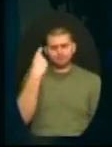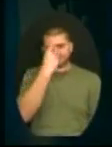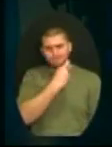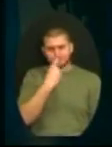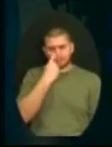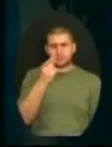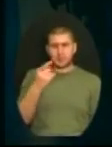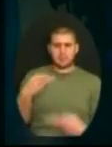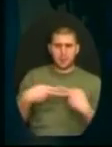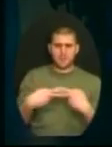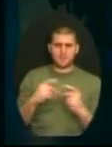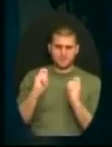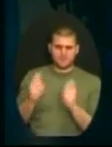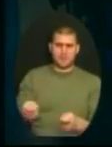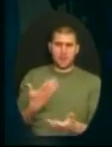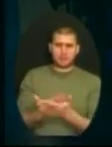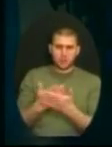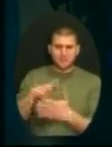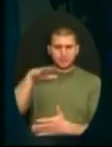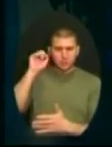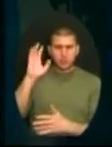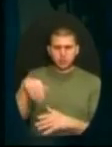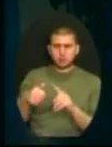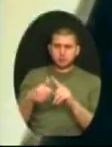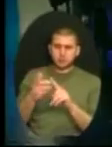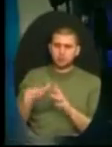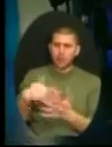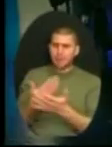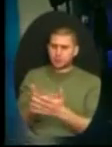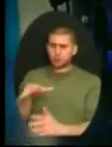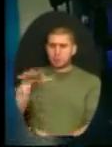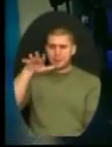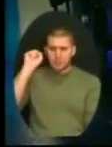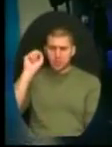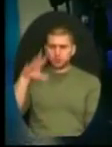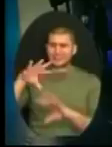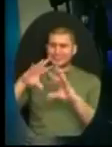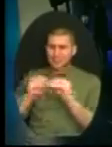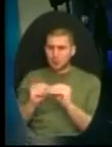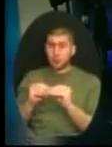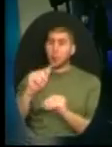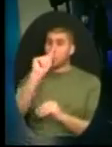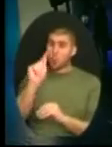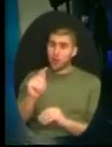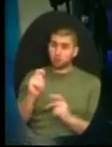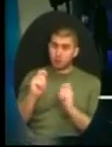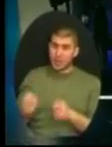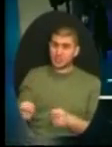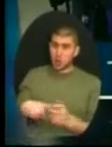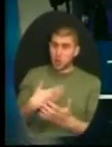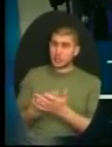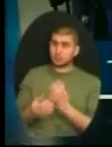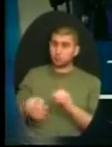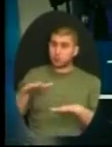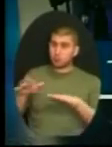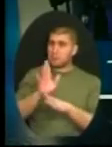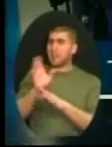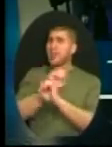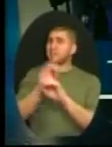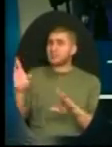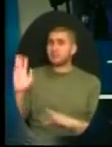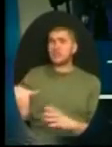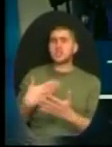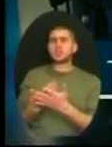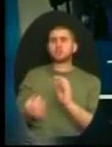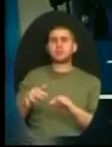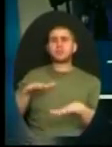עכשיו שהם עומדים להגיש המלצות ומסקנות, ויש כל מיני שמות, יש המלצות ויש מסקנות ויש סיכומים, אולי שיגישו את זה ליועץ המשפטי, בלי לפרסם,